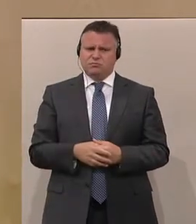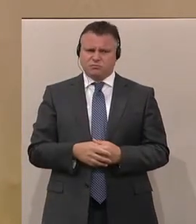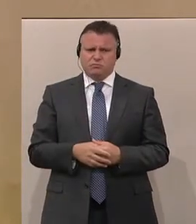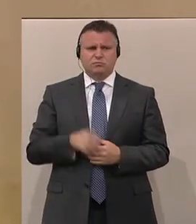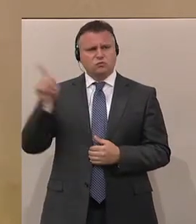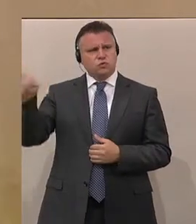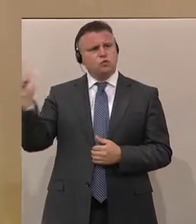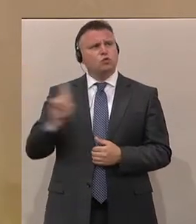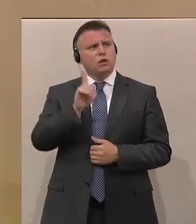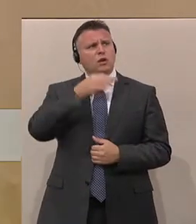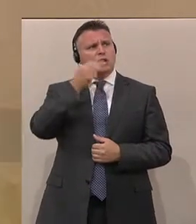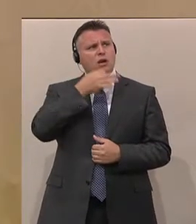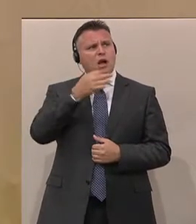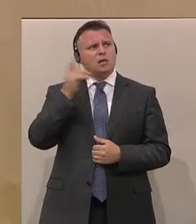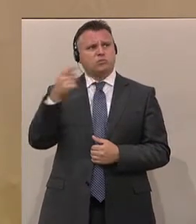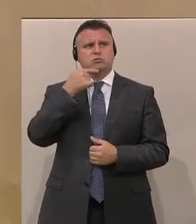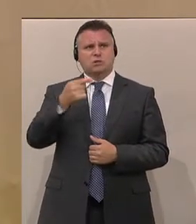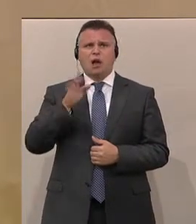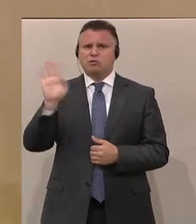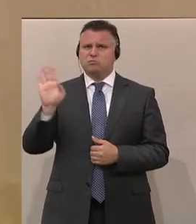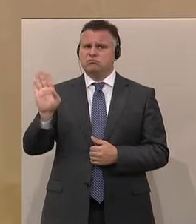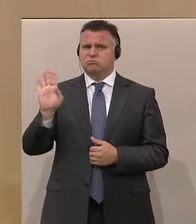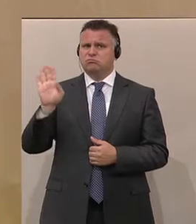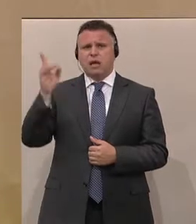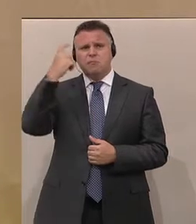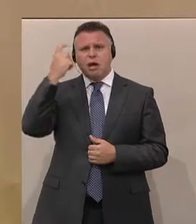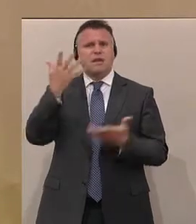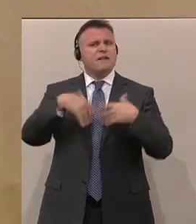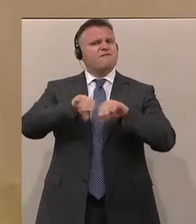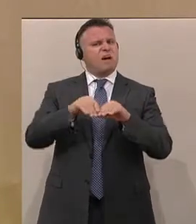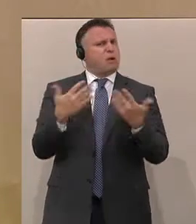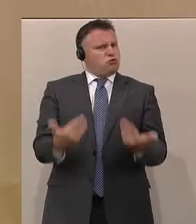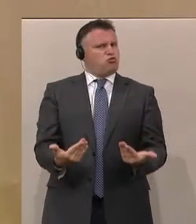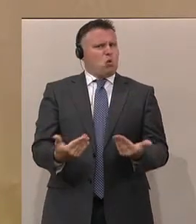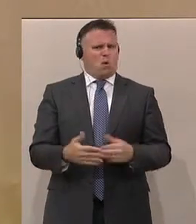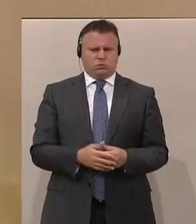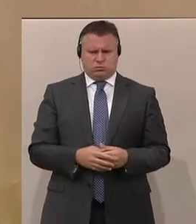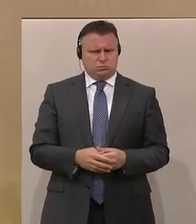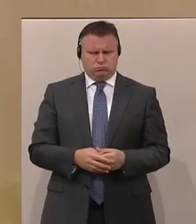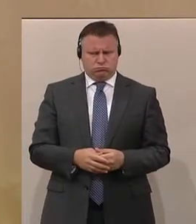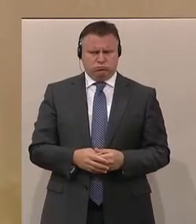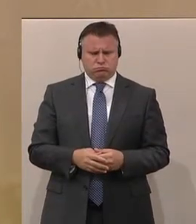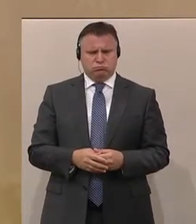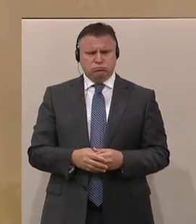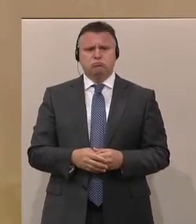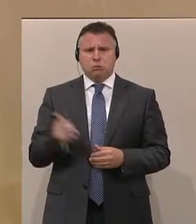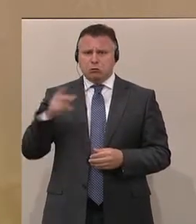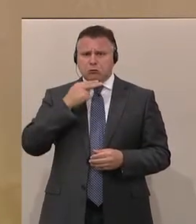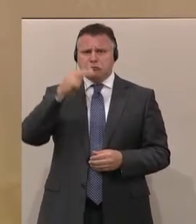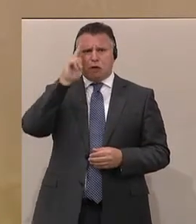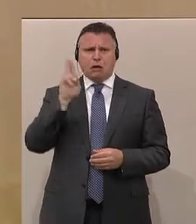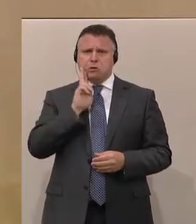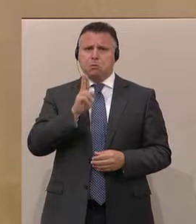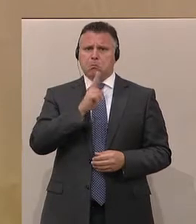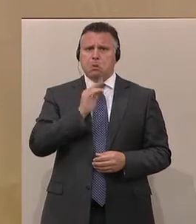wenn Sie sich hier herstellen und auch ganz klar sagen, was Ihrer Meinung nach Familie ist. Ganz klar, Vater, Mutter,